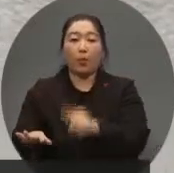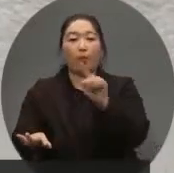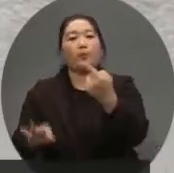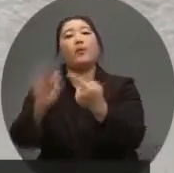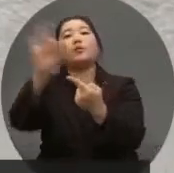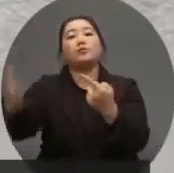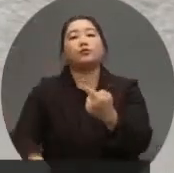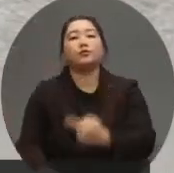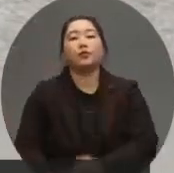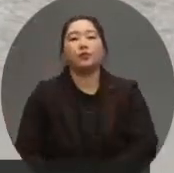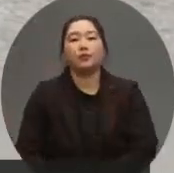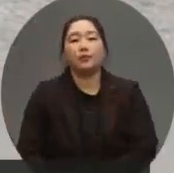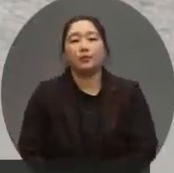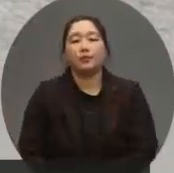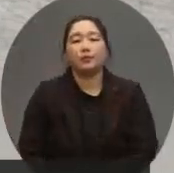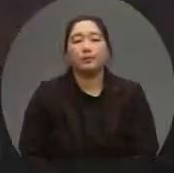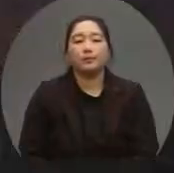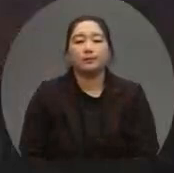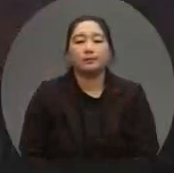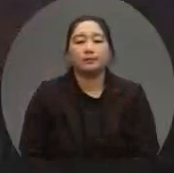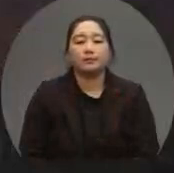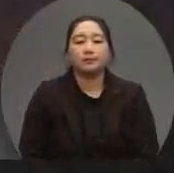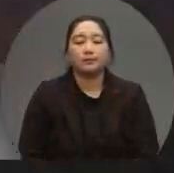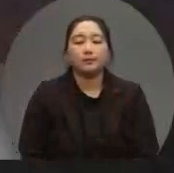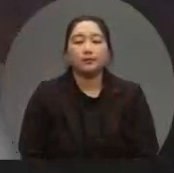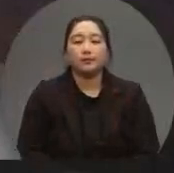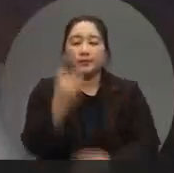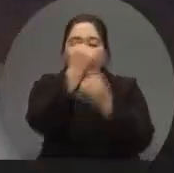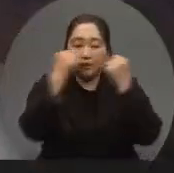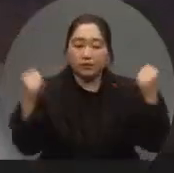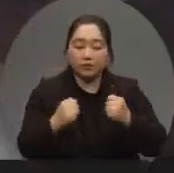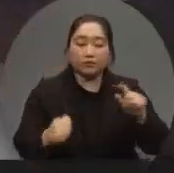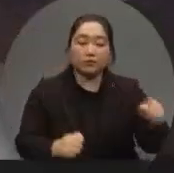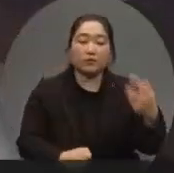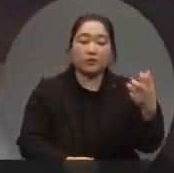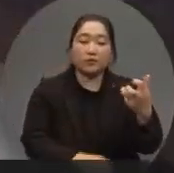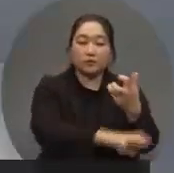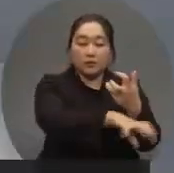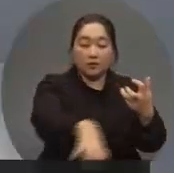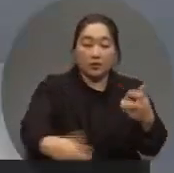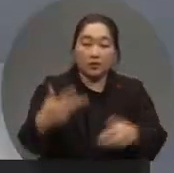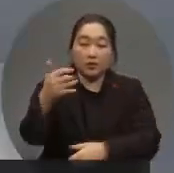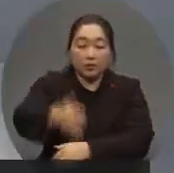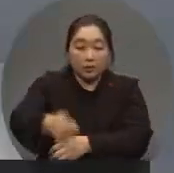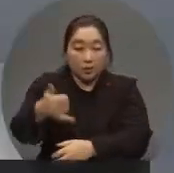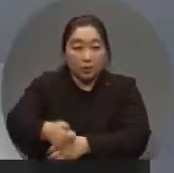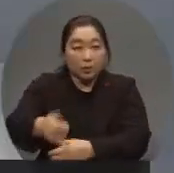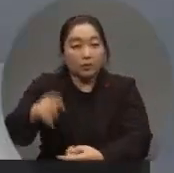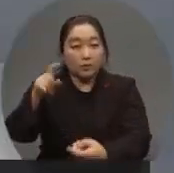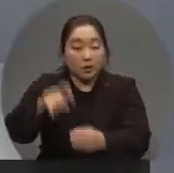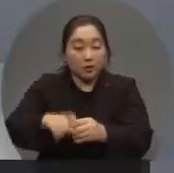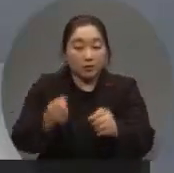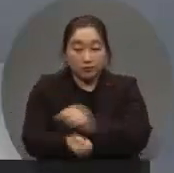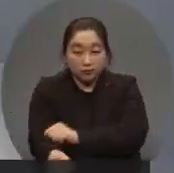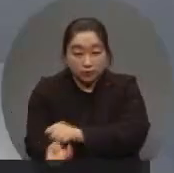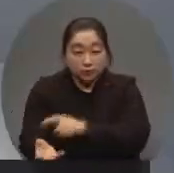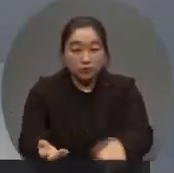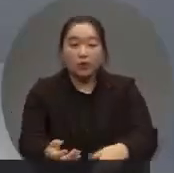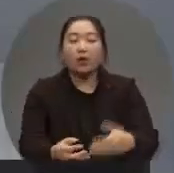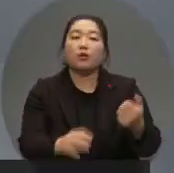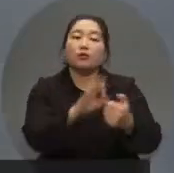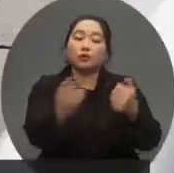저수율 100%에 육박했습니다. 충북 188개 농업용 저수지의 절반이 이렇게 가득